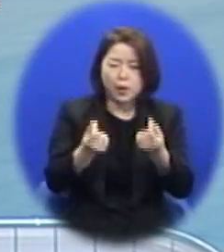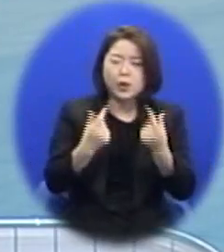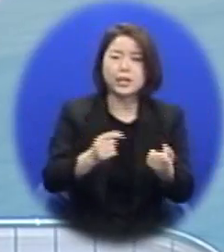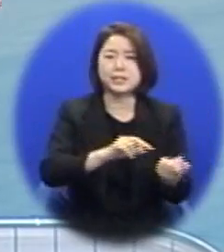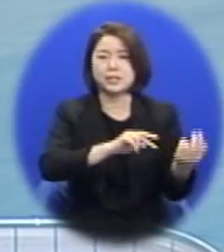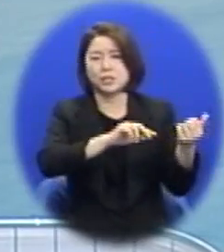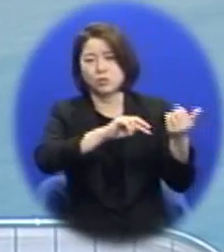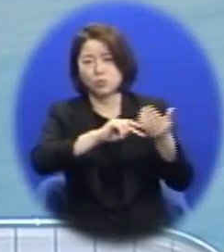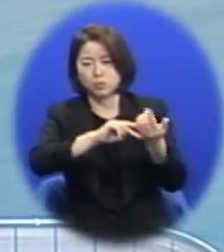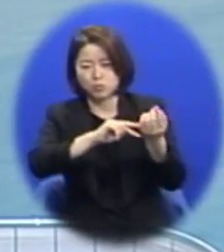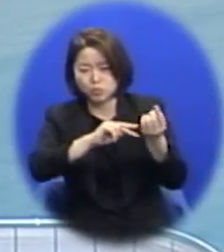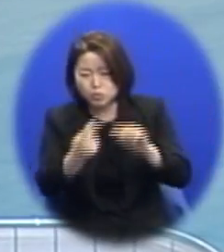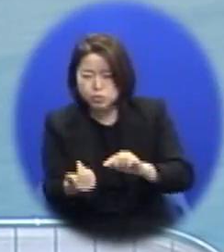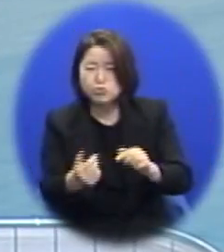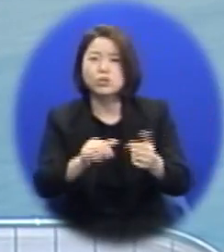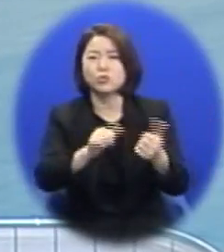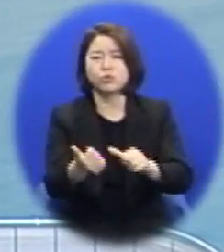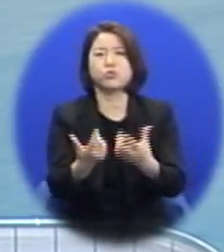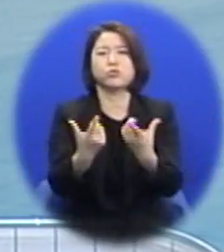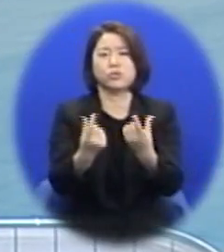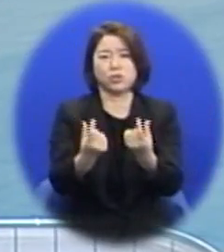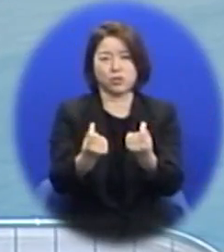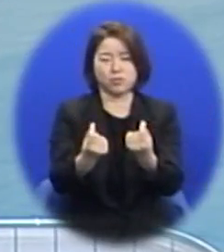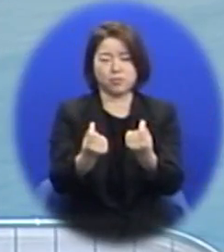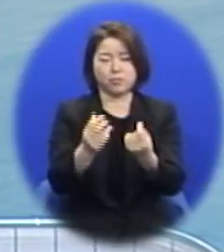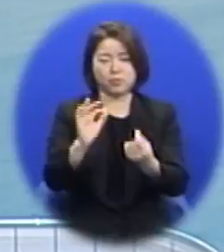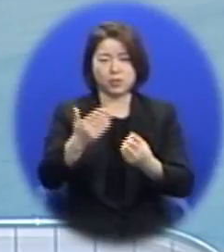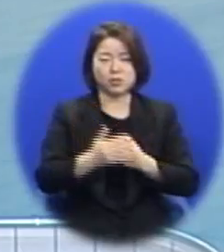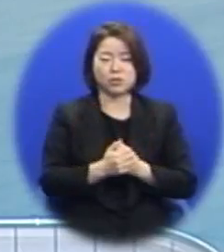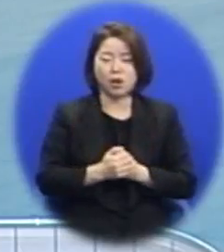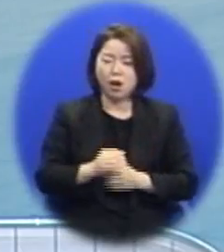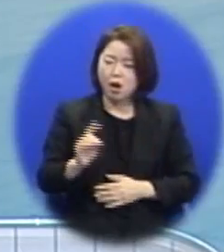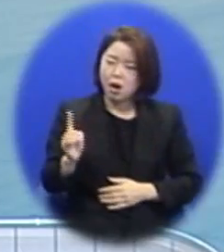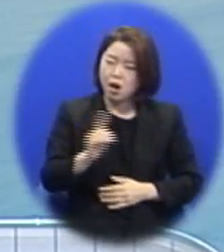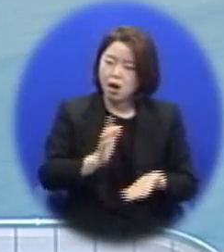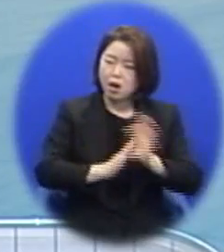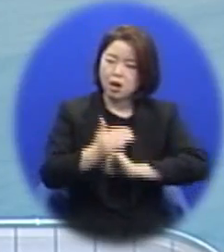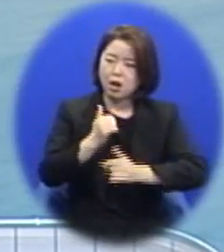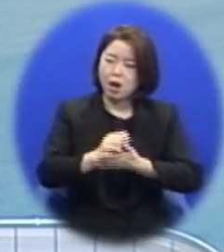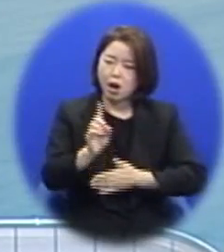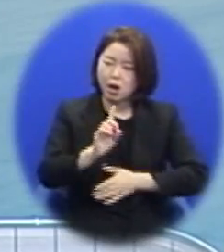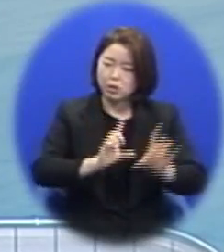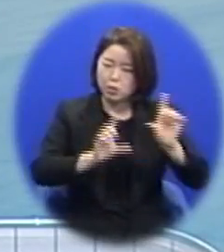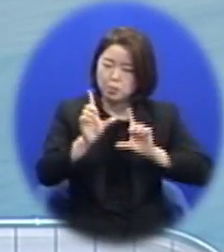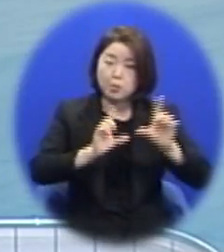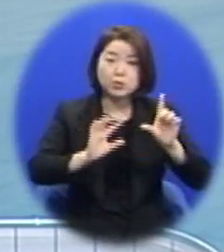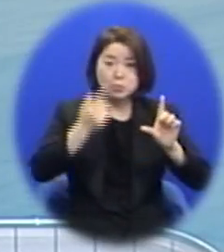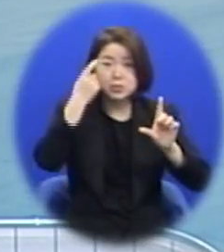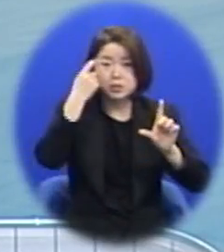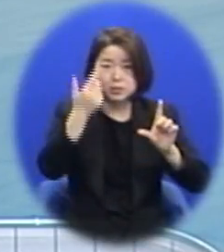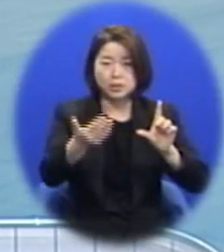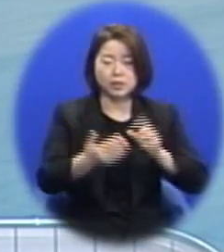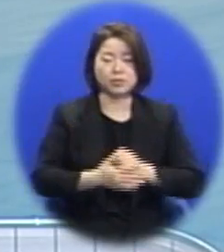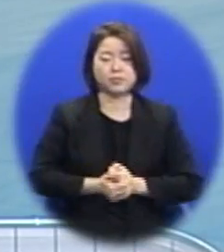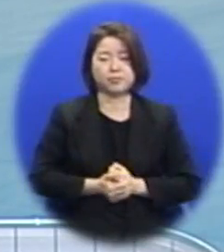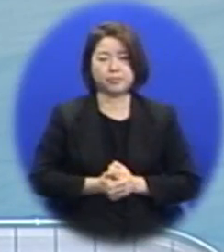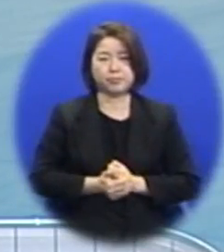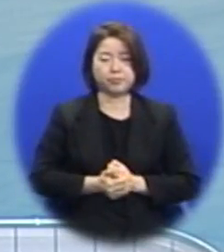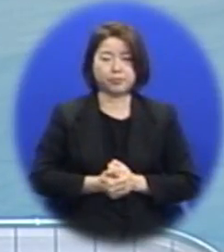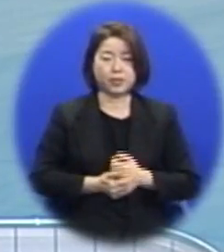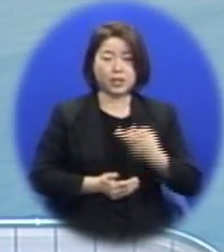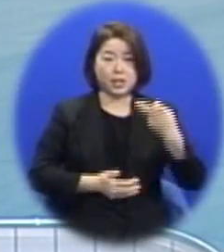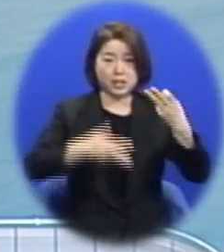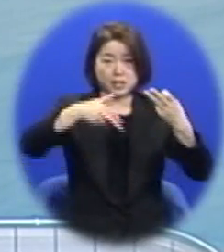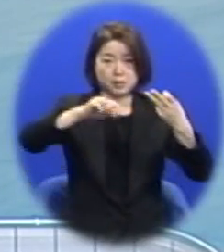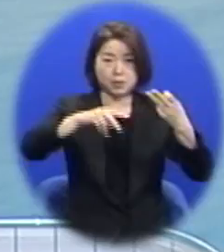쓰러져서 죽은 사람처럼 되었어요. 도대체 예수님의 모습이 어떤 모습이었기 때문에 그랬을까요?